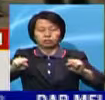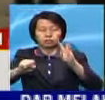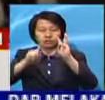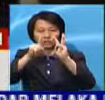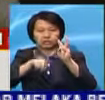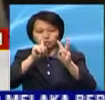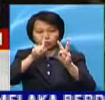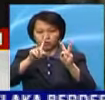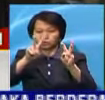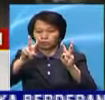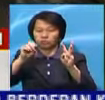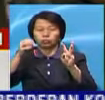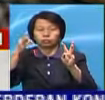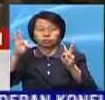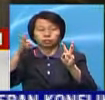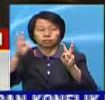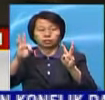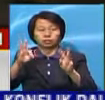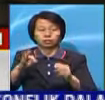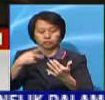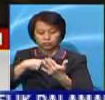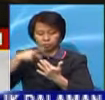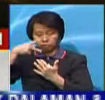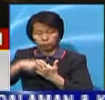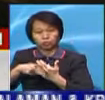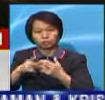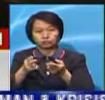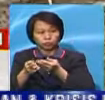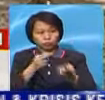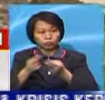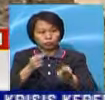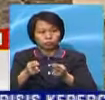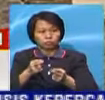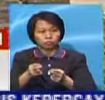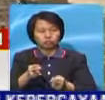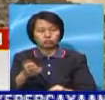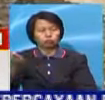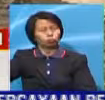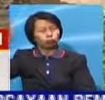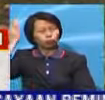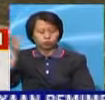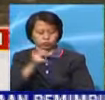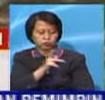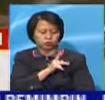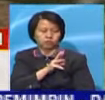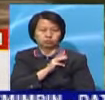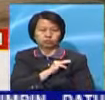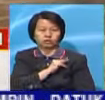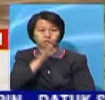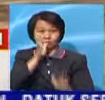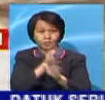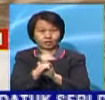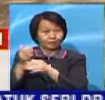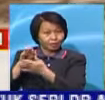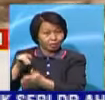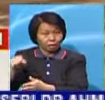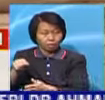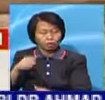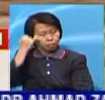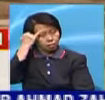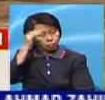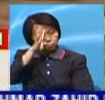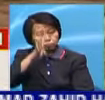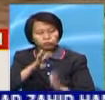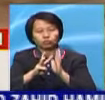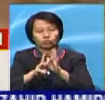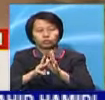6 Januari 2019. Projek tersebut antara usaha Allahyarham Tan Sri Adnan Satim dalam merealisasikan impian rakyat